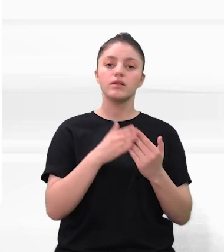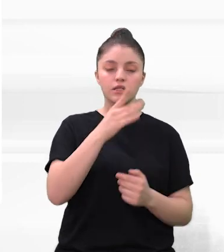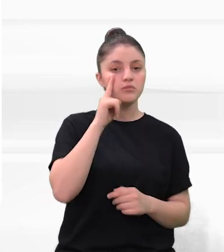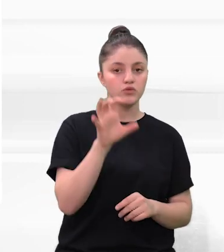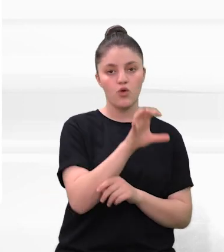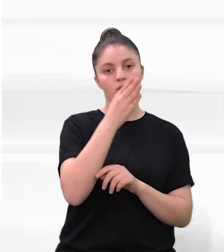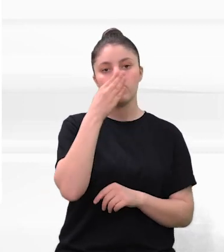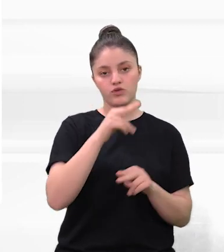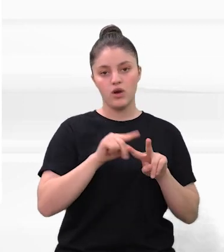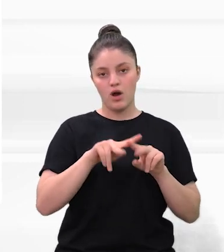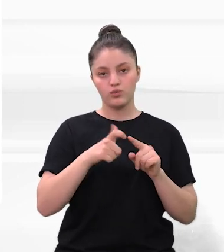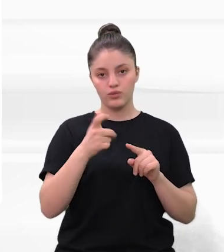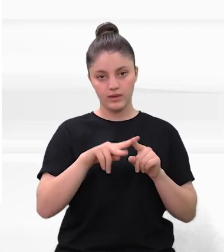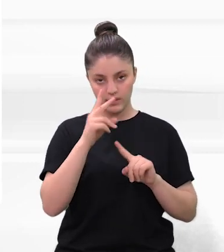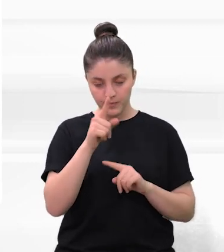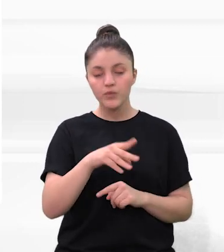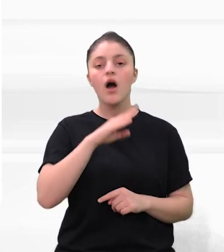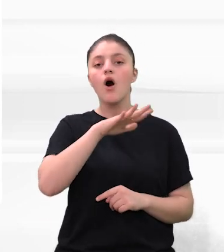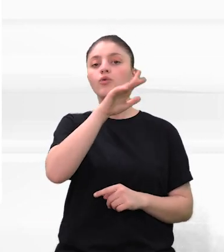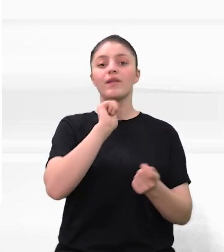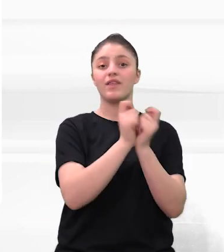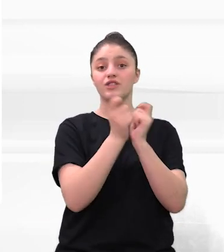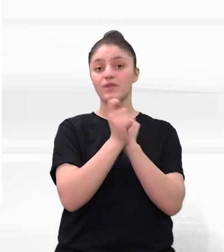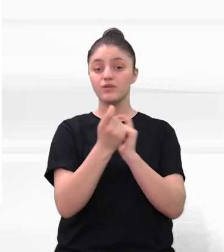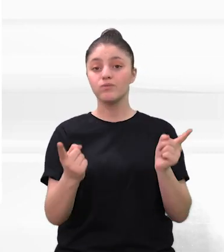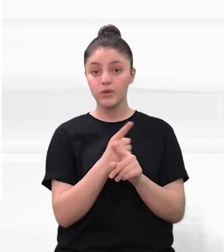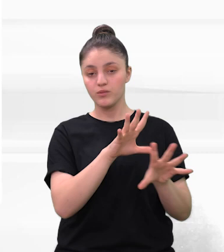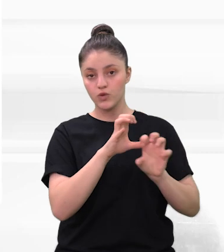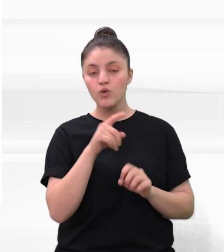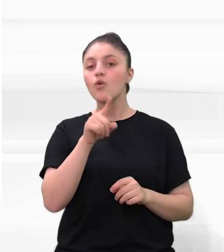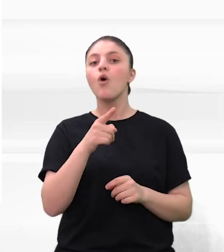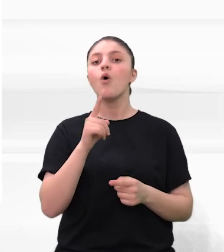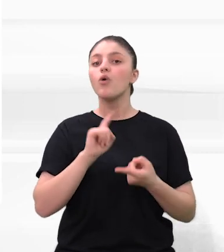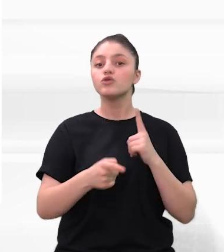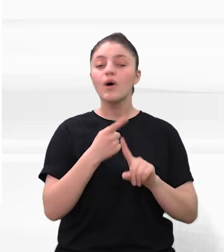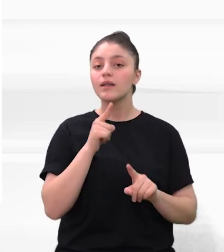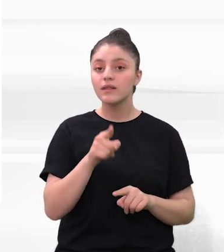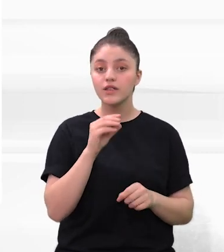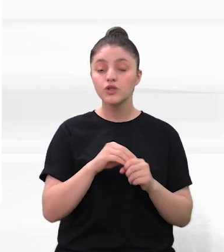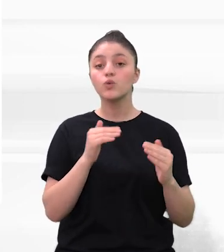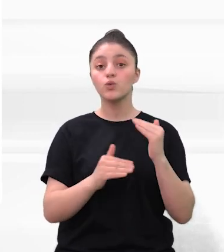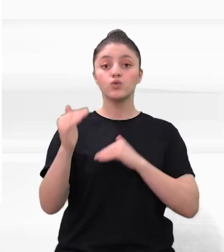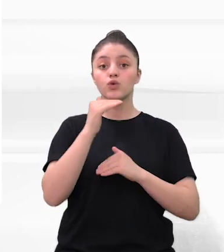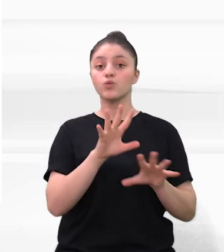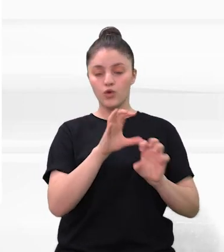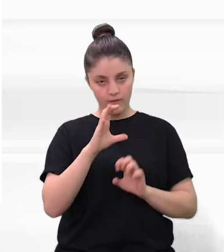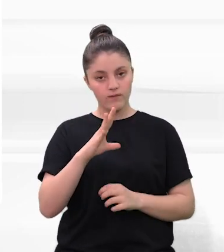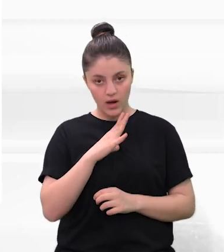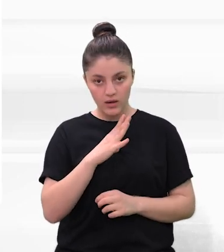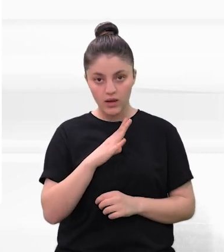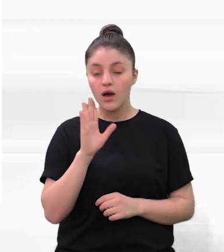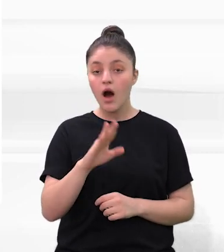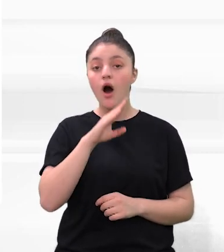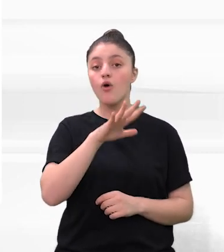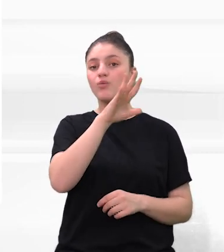Kanuni Avrupa'da reform hareketlerinin etkili olması telefon paket en etkili olması Osmanlı'nın üstünlük kurmasına etkilidir